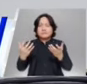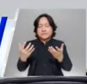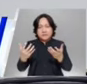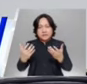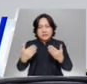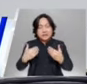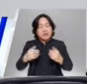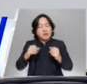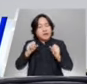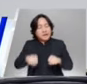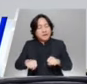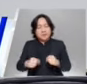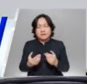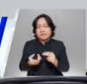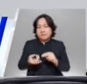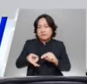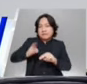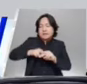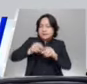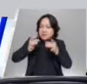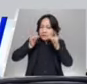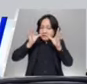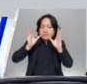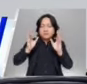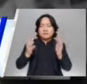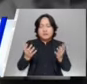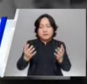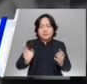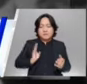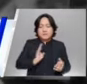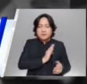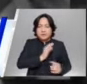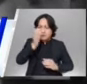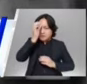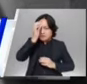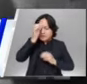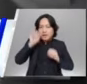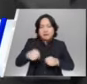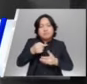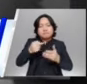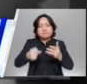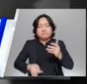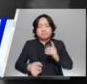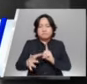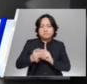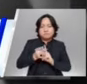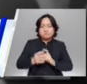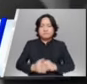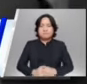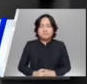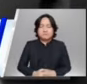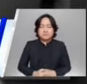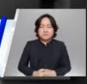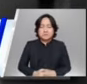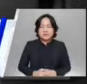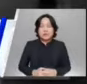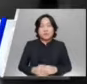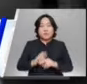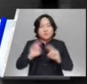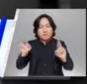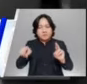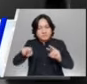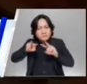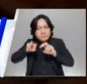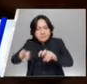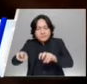increase the risks of breast cancers and lymphoma. Nagsagawa na ng decontamination ang PNRI sa mga lugar ng operasyon